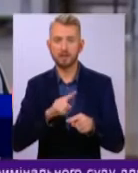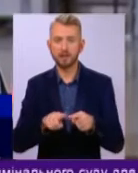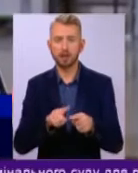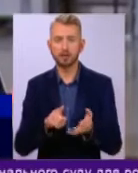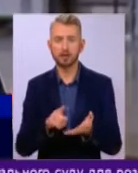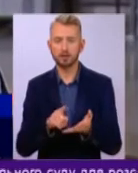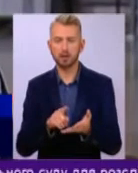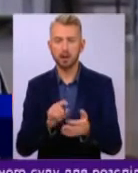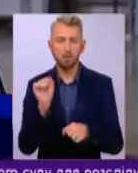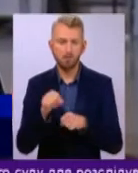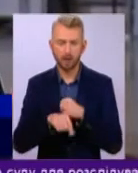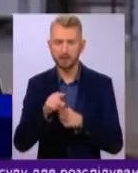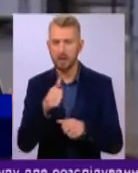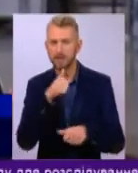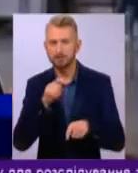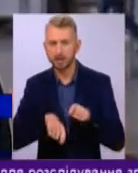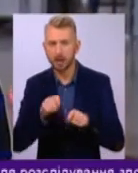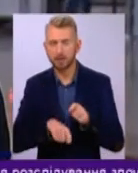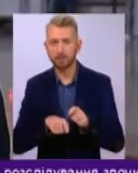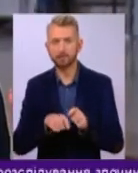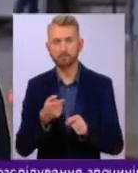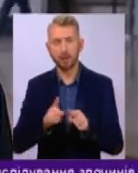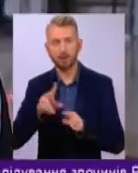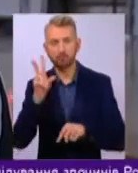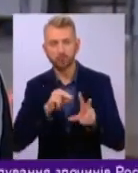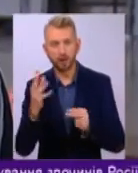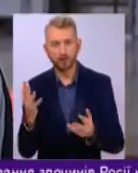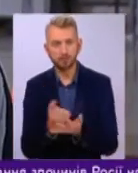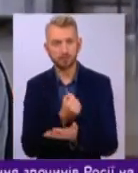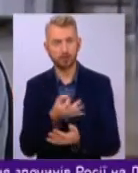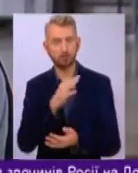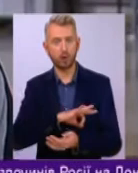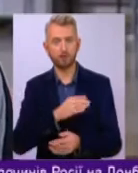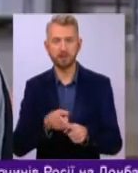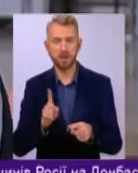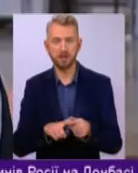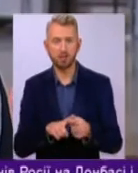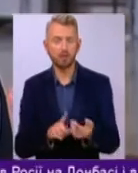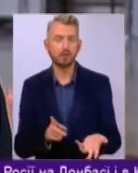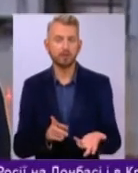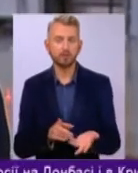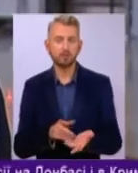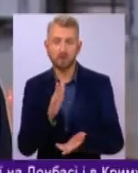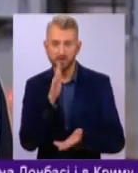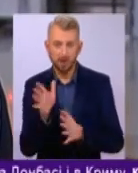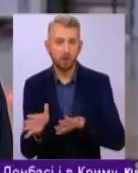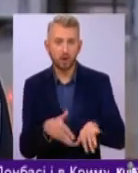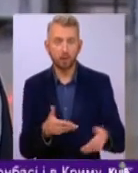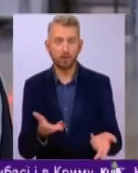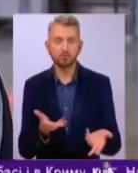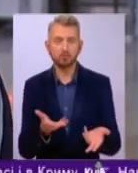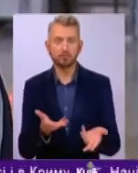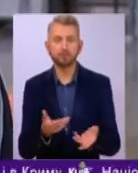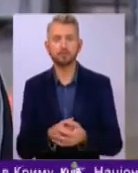пройти это испытание, этот шанс использовать, поэтому время идет